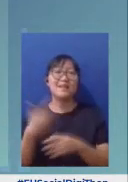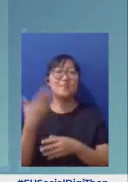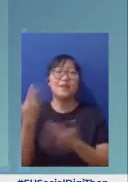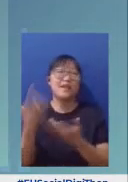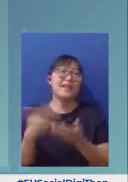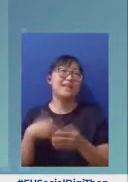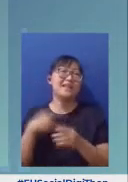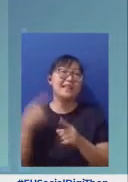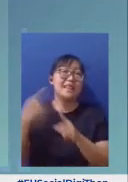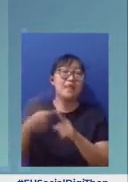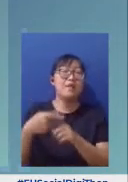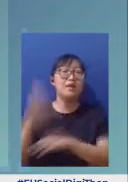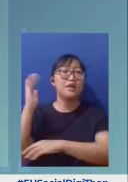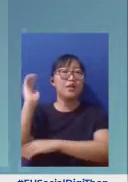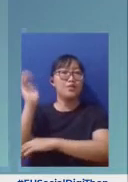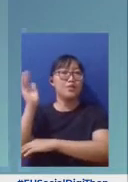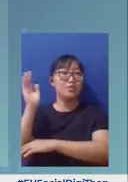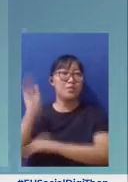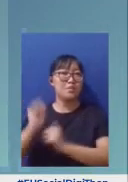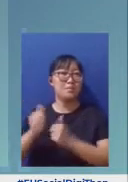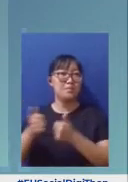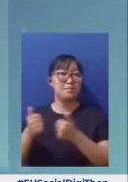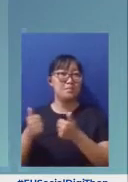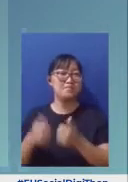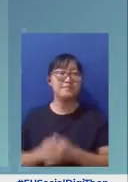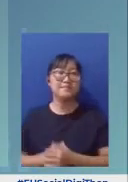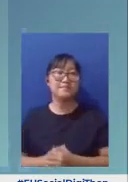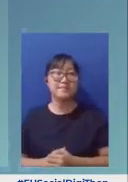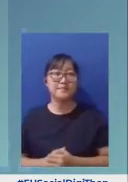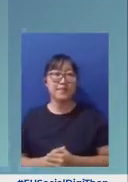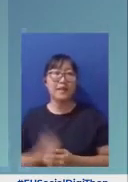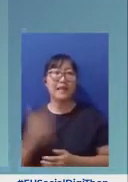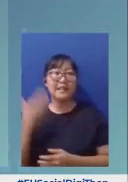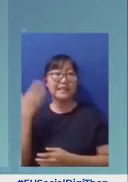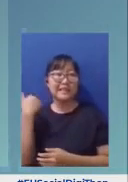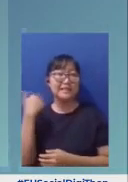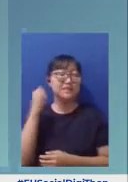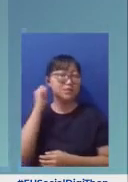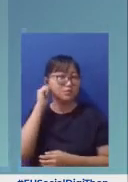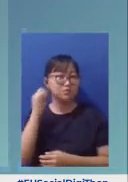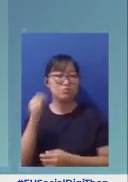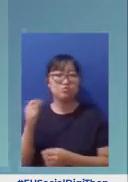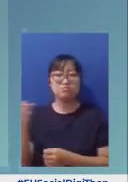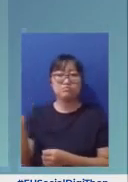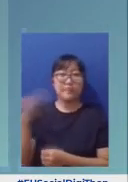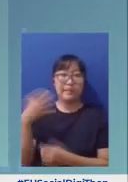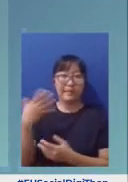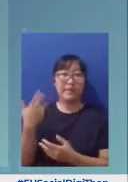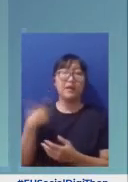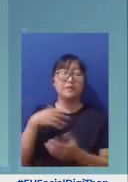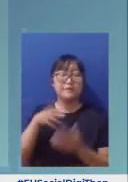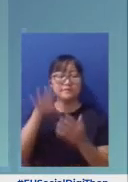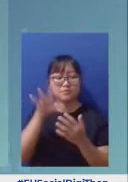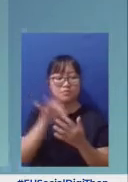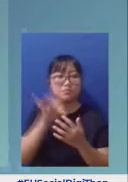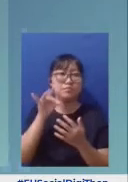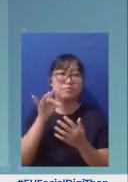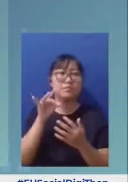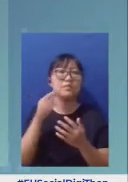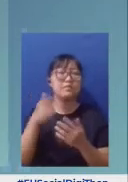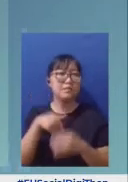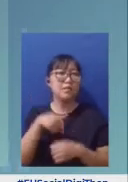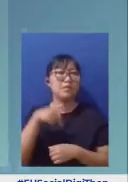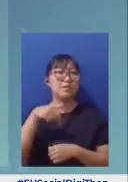ya. Tadi saya menggali sedikit dari yang Ibu sampaikan bahwa sebenarnya di masa pandemi ini